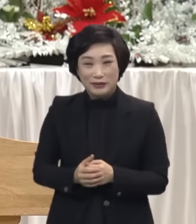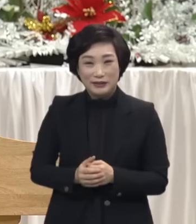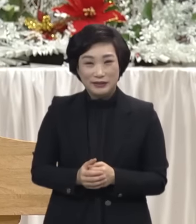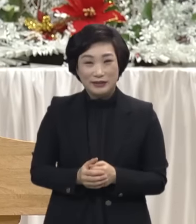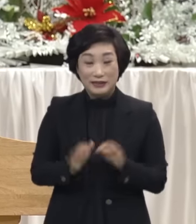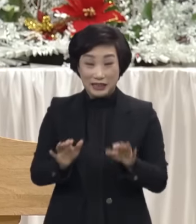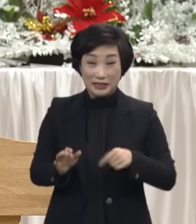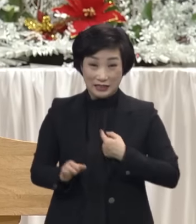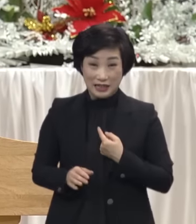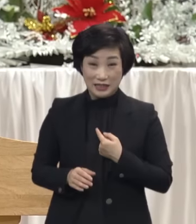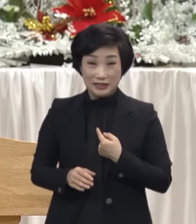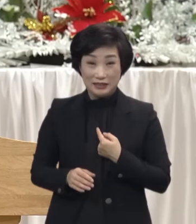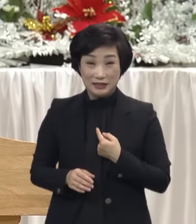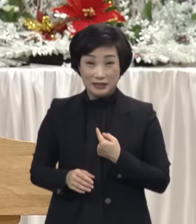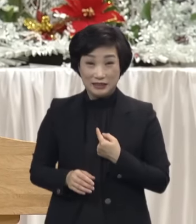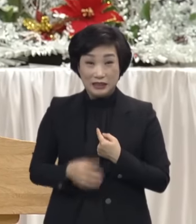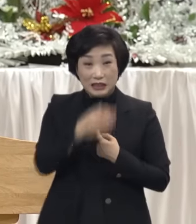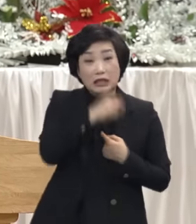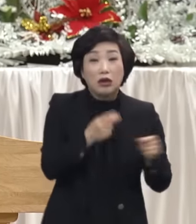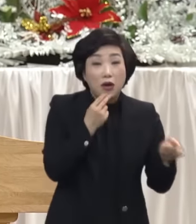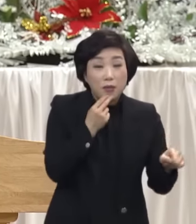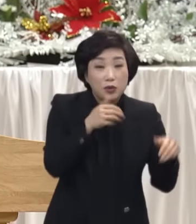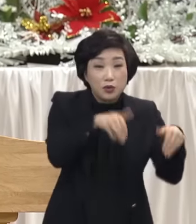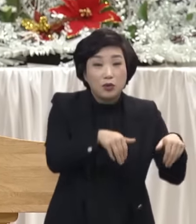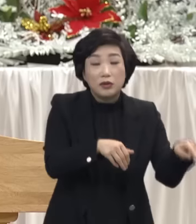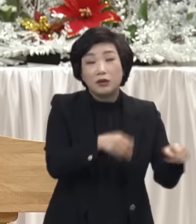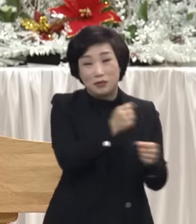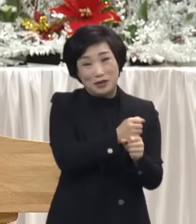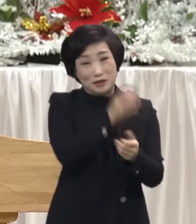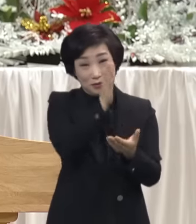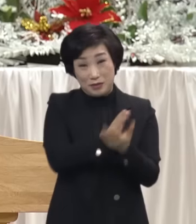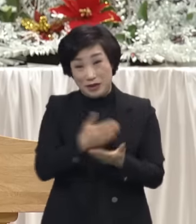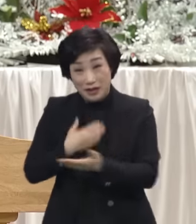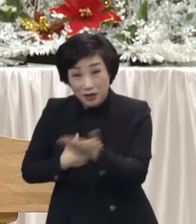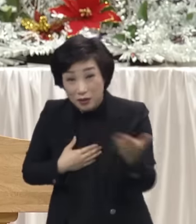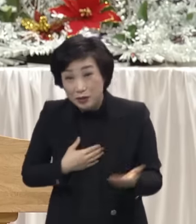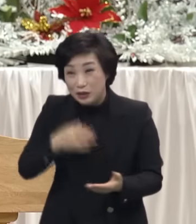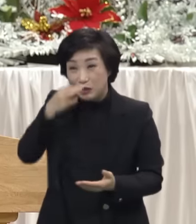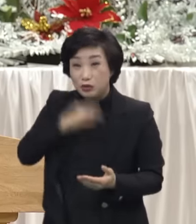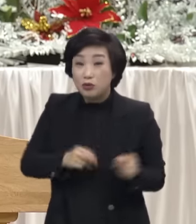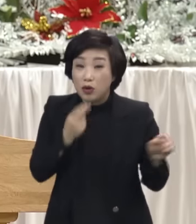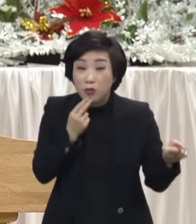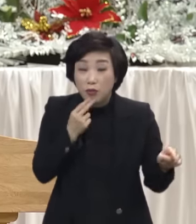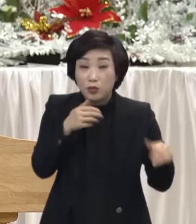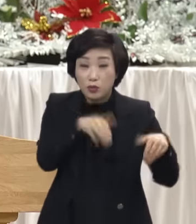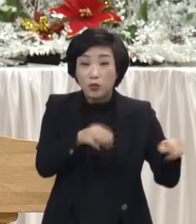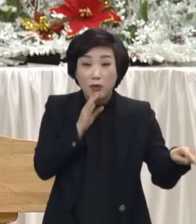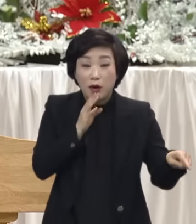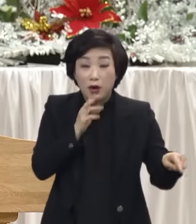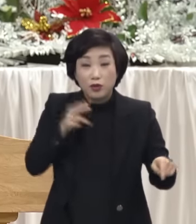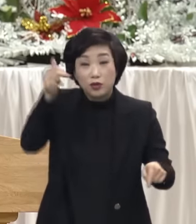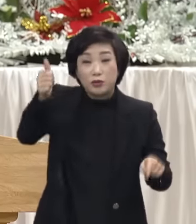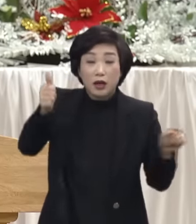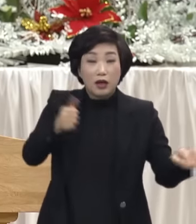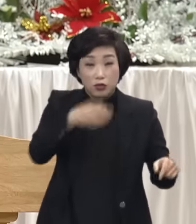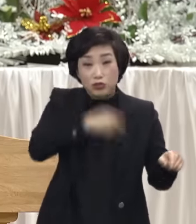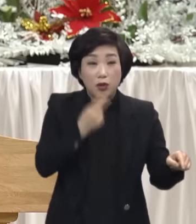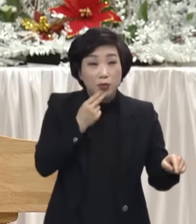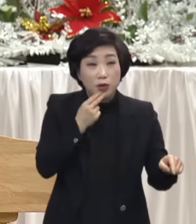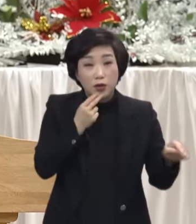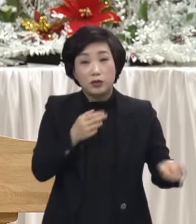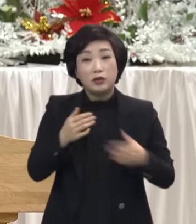누구든지 자기 자신을 무익한 종으로 만들어서는 안 된다. 유익이 없는 종, 주님께 유익이 없는 자는